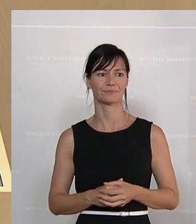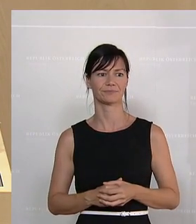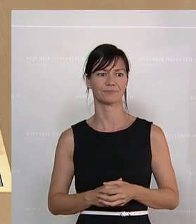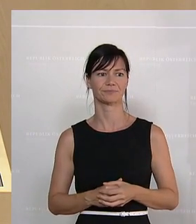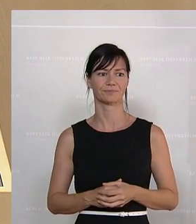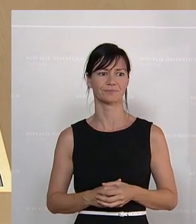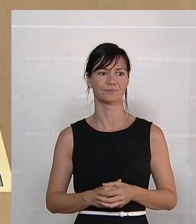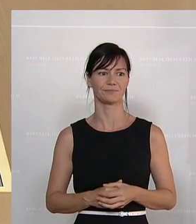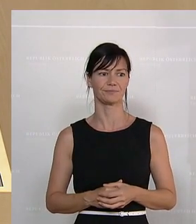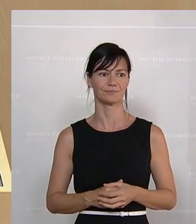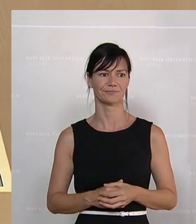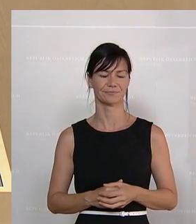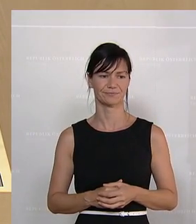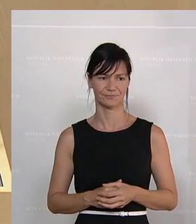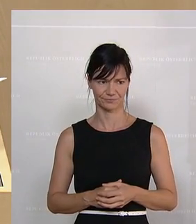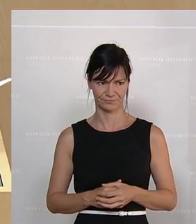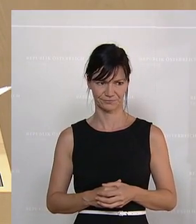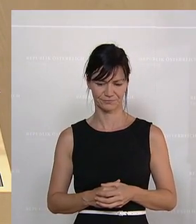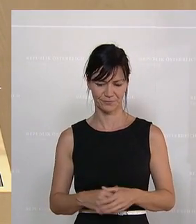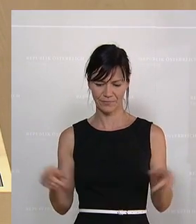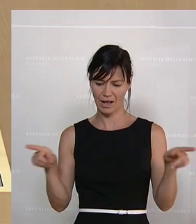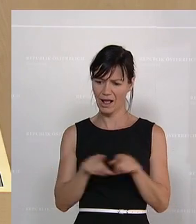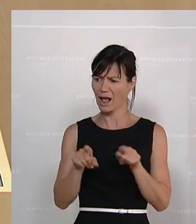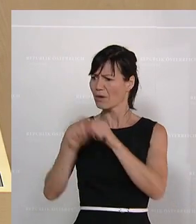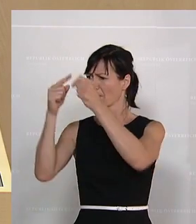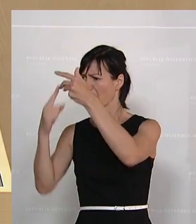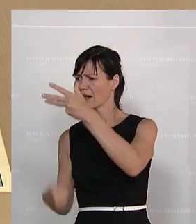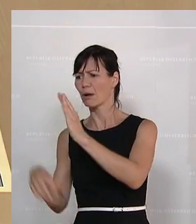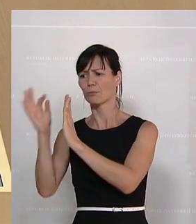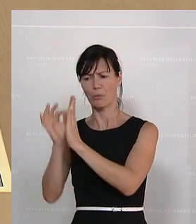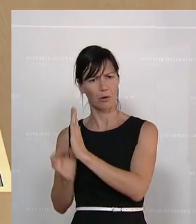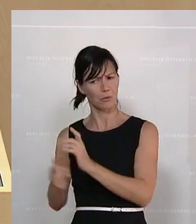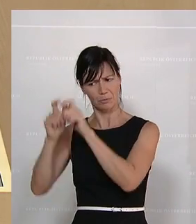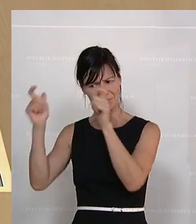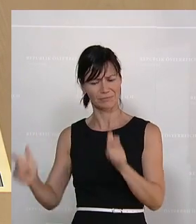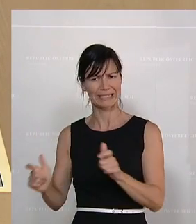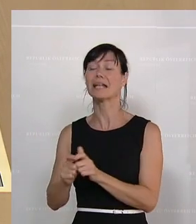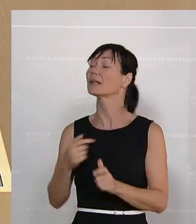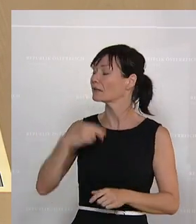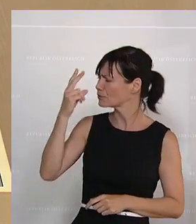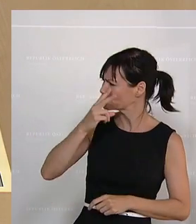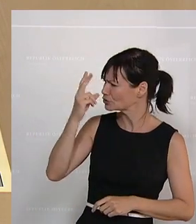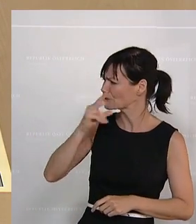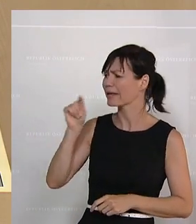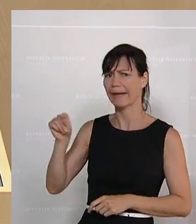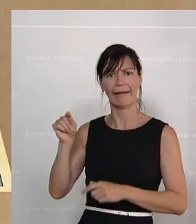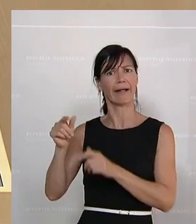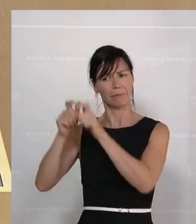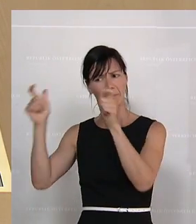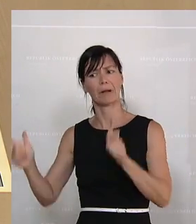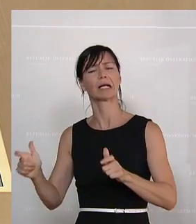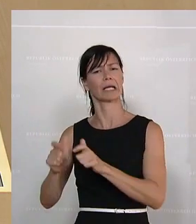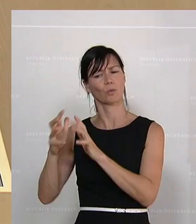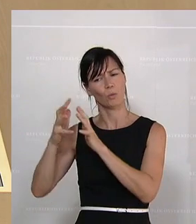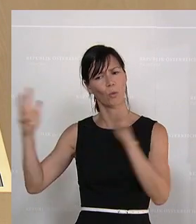und genauso gilt natürlich gelten die restlichen maßnahmen also ich verstehe ja dass dieses paket in seiner dimension groß ist versteh auch